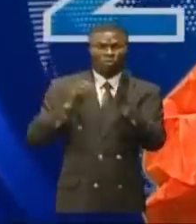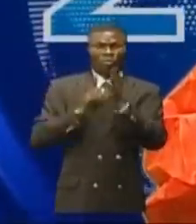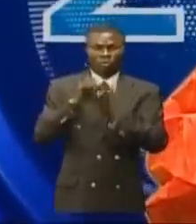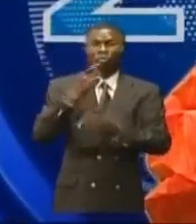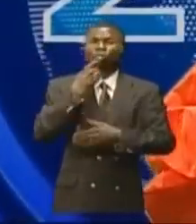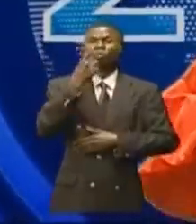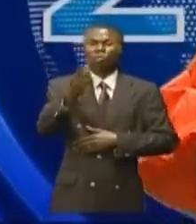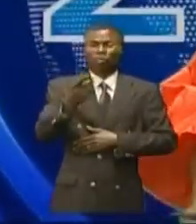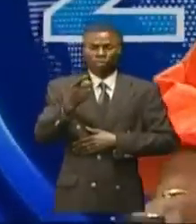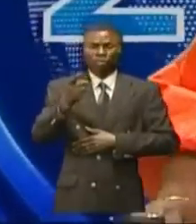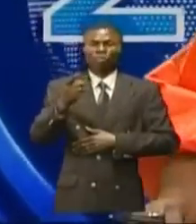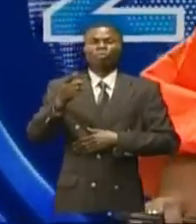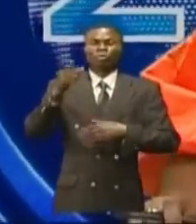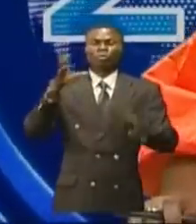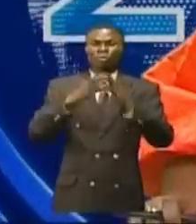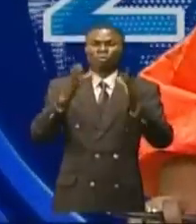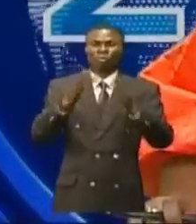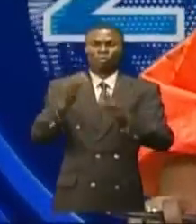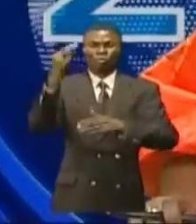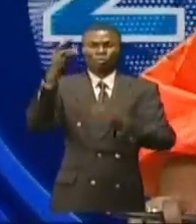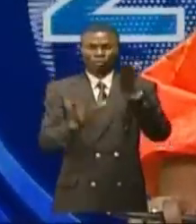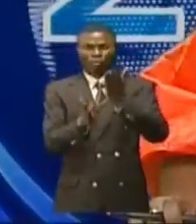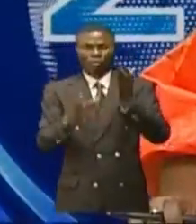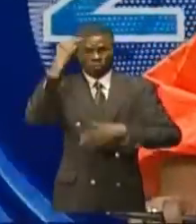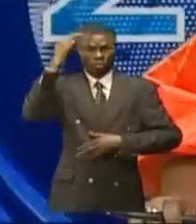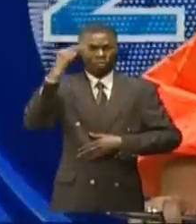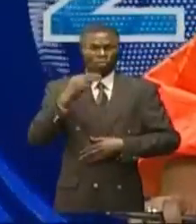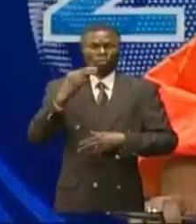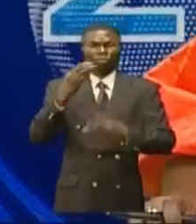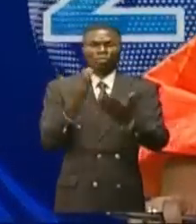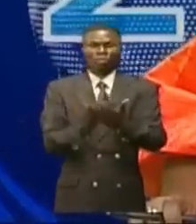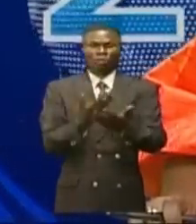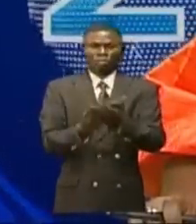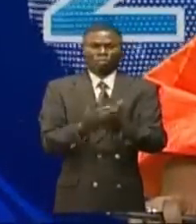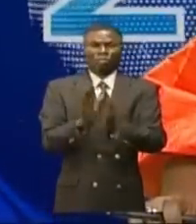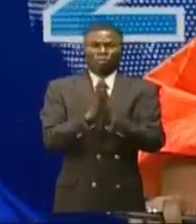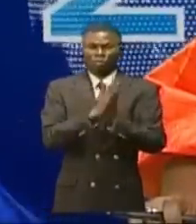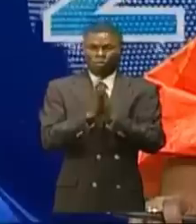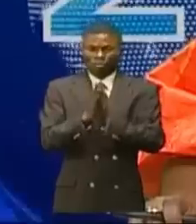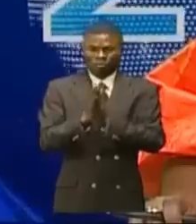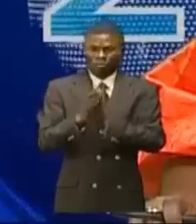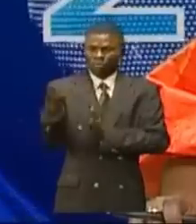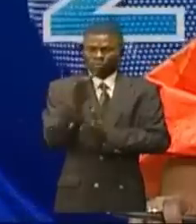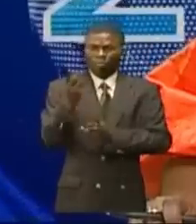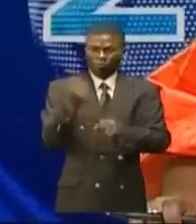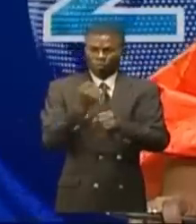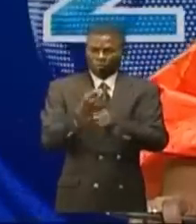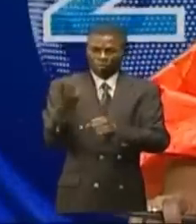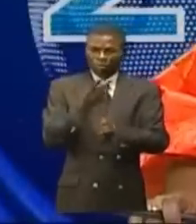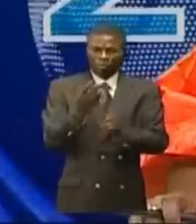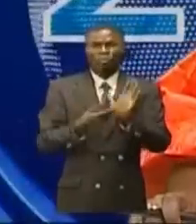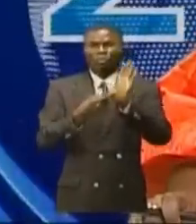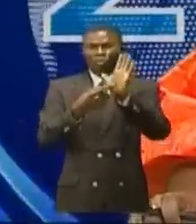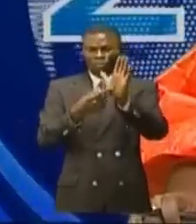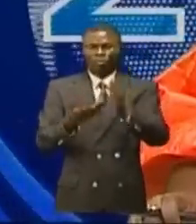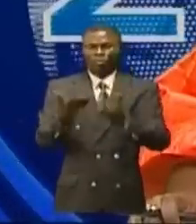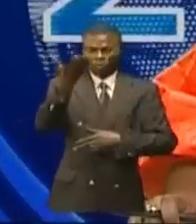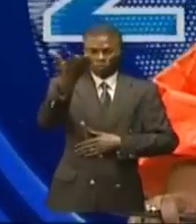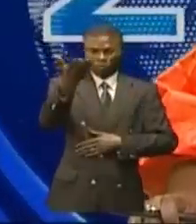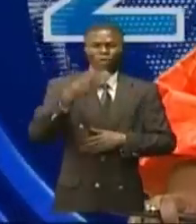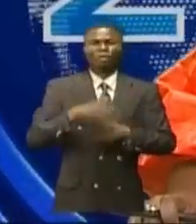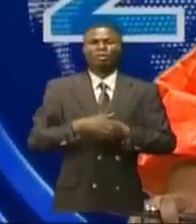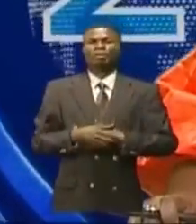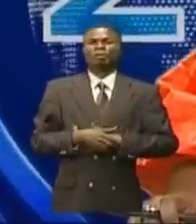dit au vice-premier ministre, ministre de l'économie nationale Vital Kamerhe, au cours d'une audience de travail. Annie Mbalaka et Emmanuela